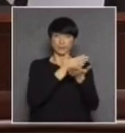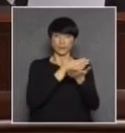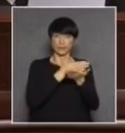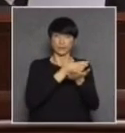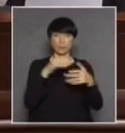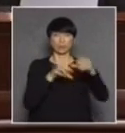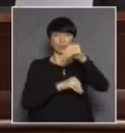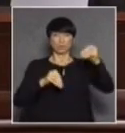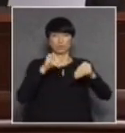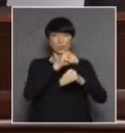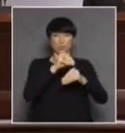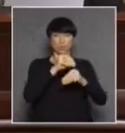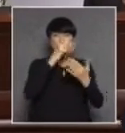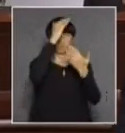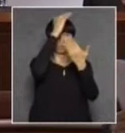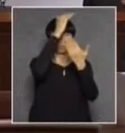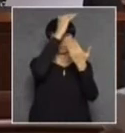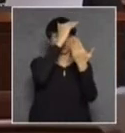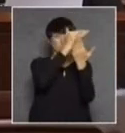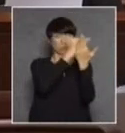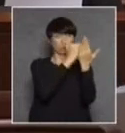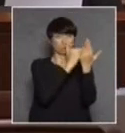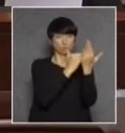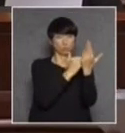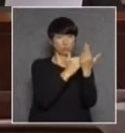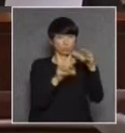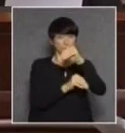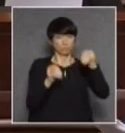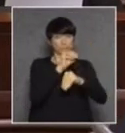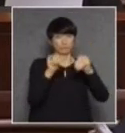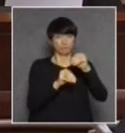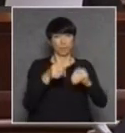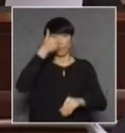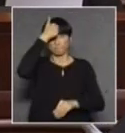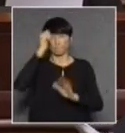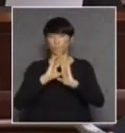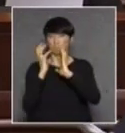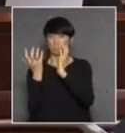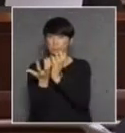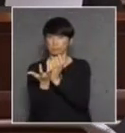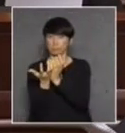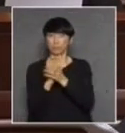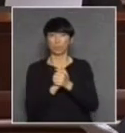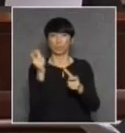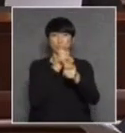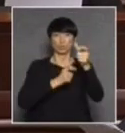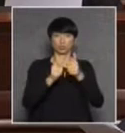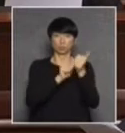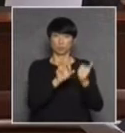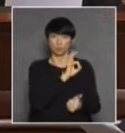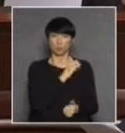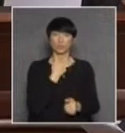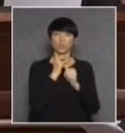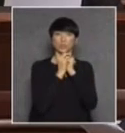啲議程項目啦。咁而民主派呢亦都喺財務委員會呢要求